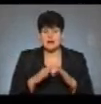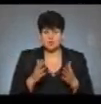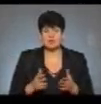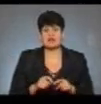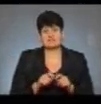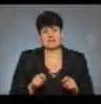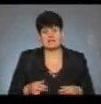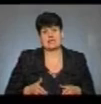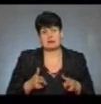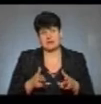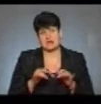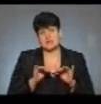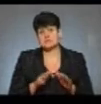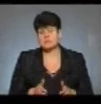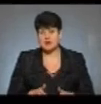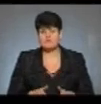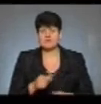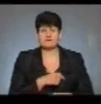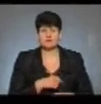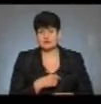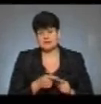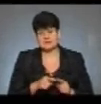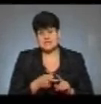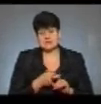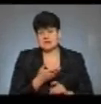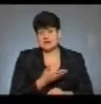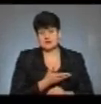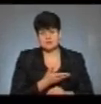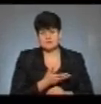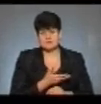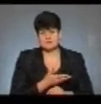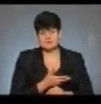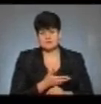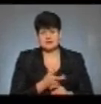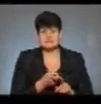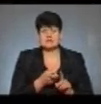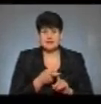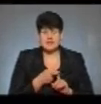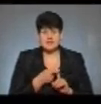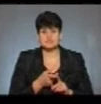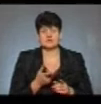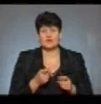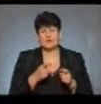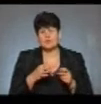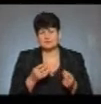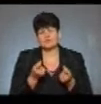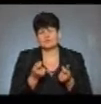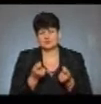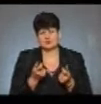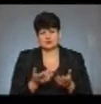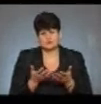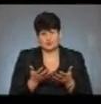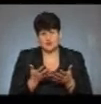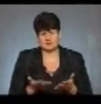відкрита кримінальна справа. А від депутатів це все залежить. Залежить, щоб тінь перетворити хоча б чуть-чуть